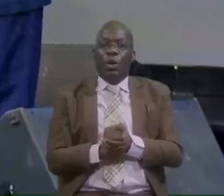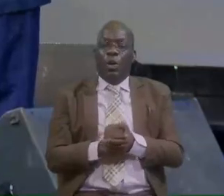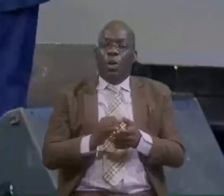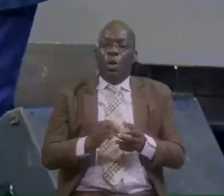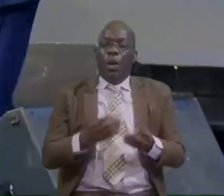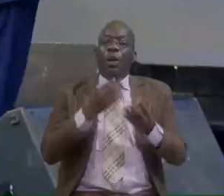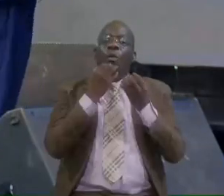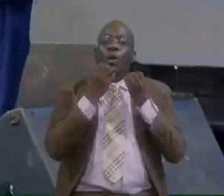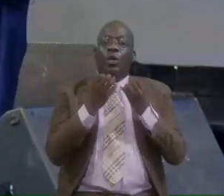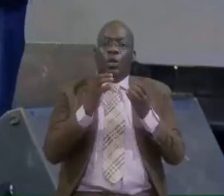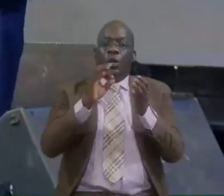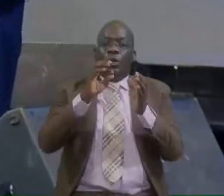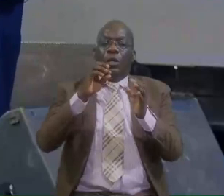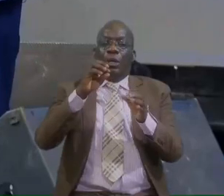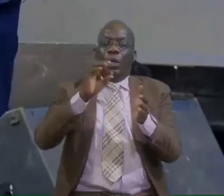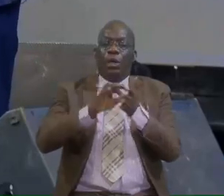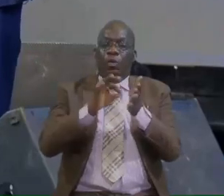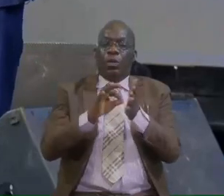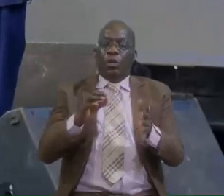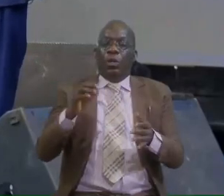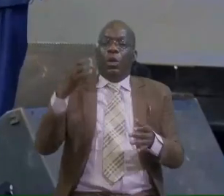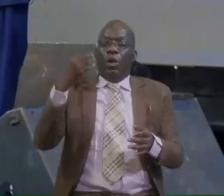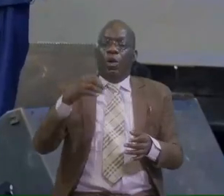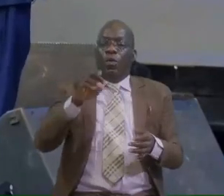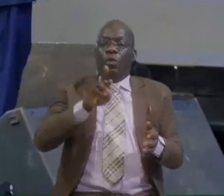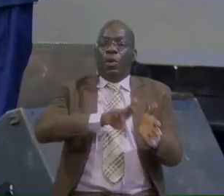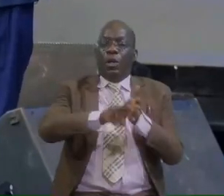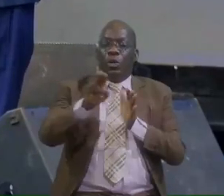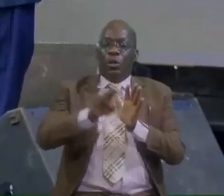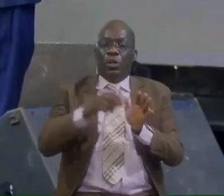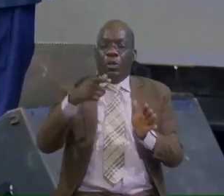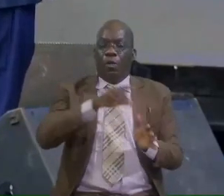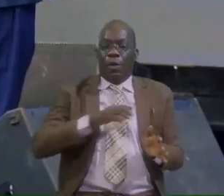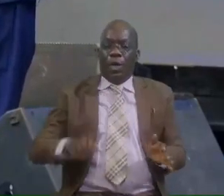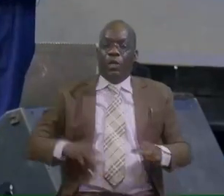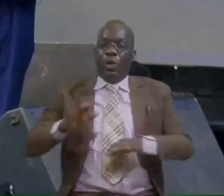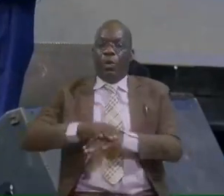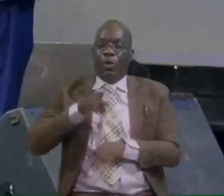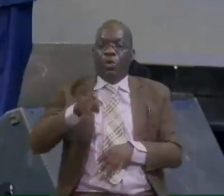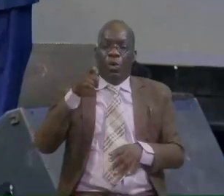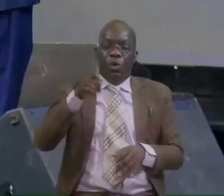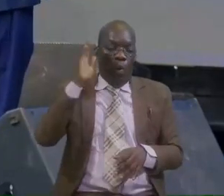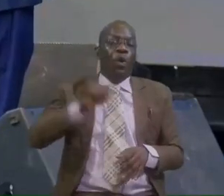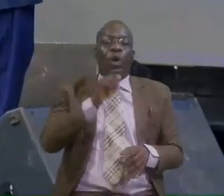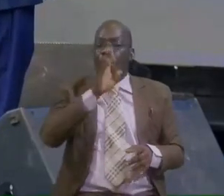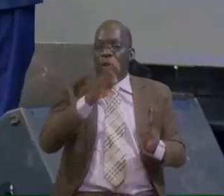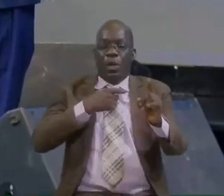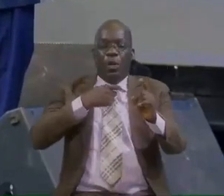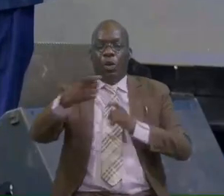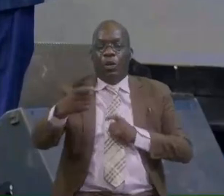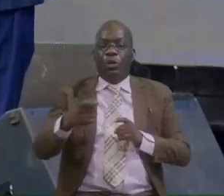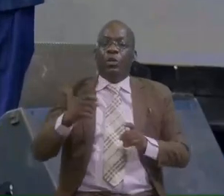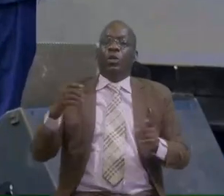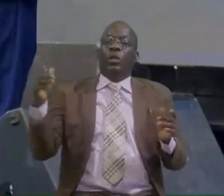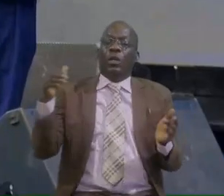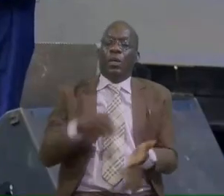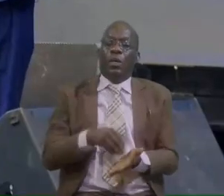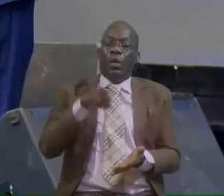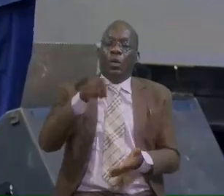précieuse de la justice de Christ sur toi. Et tu ne seras plus malfaiteur, tu n'auras